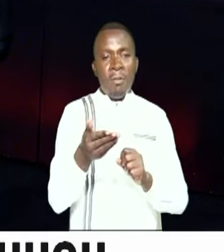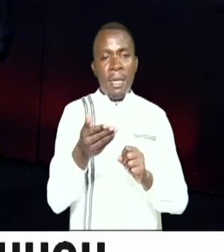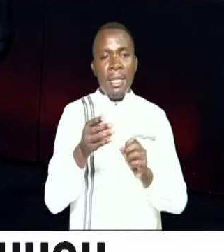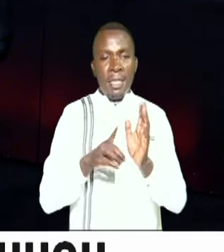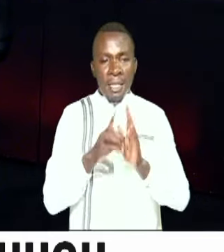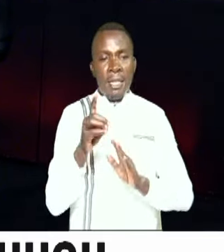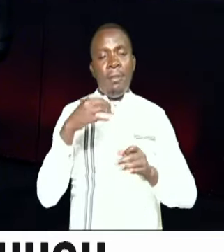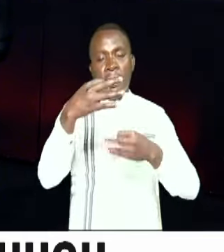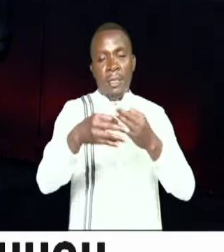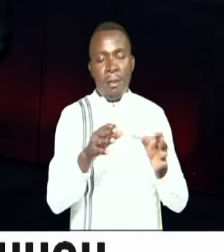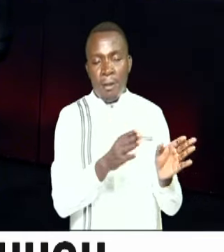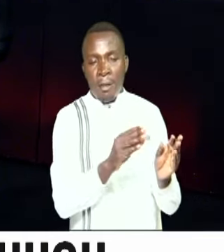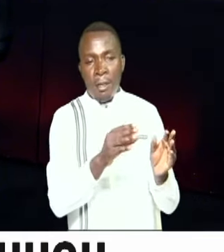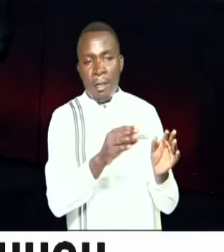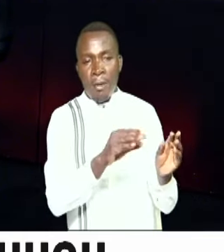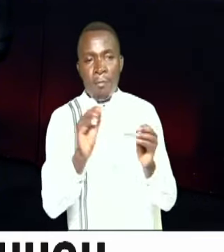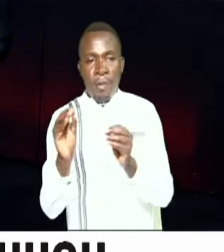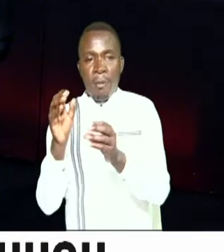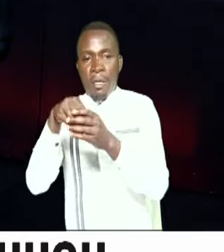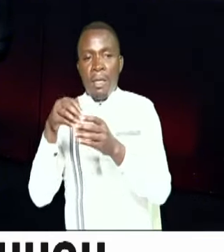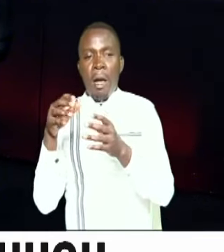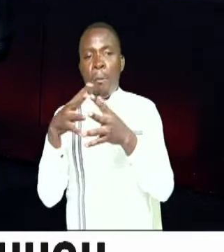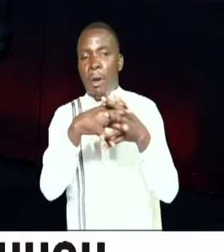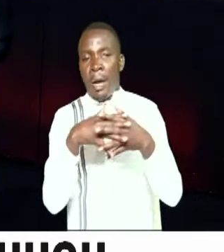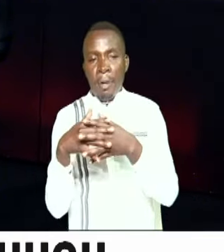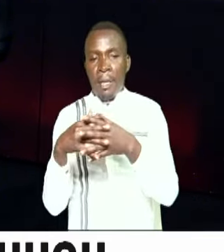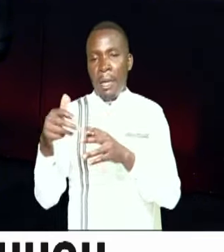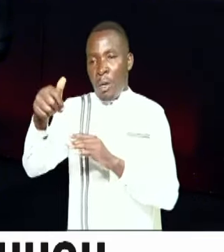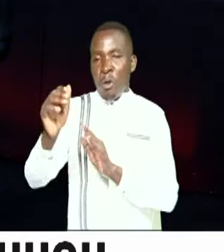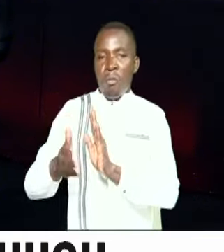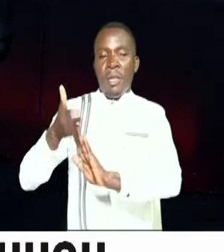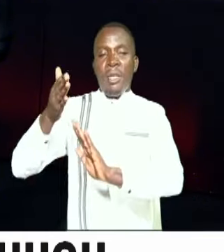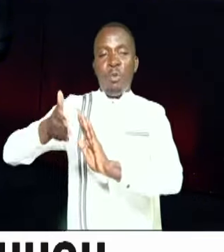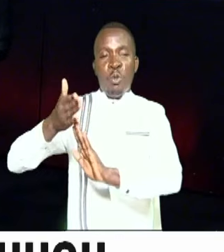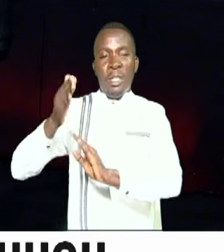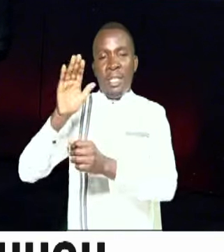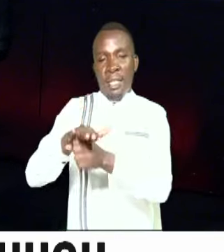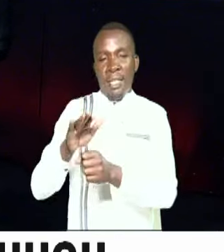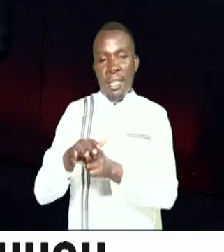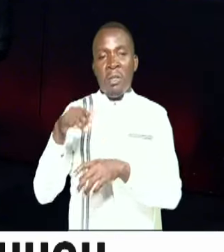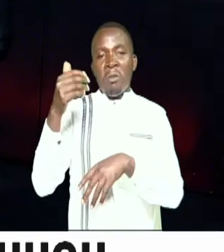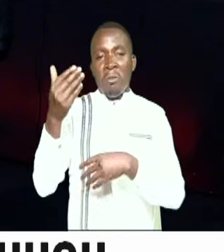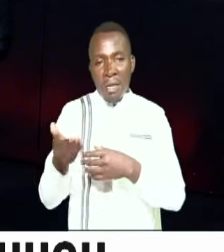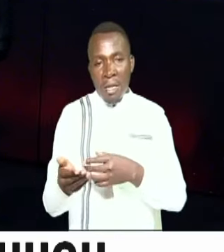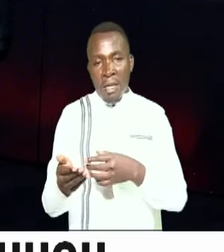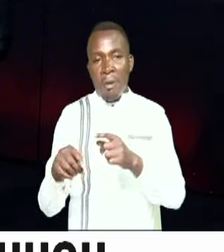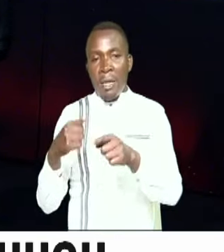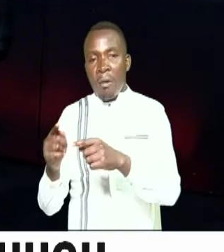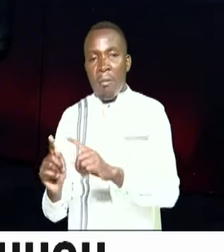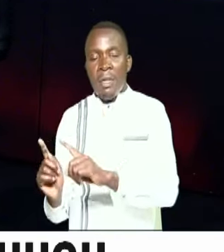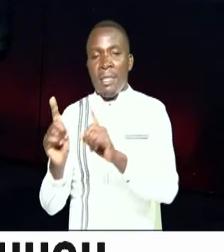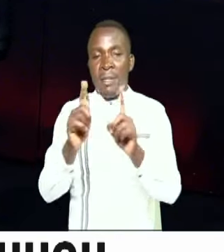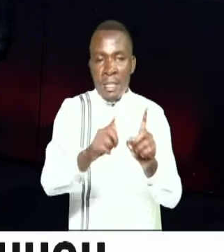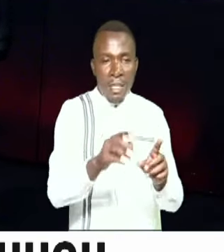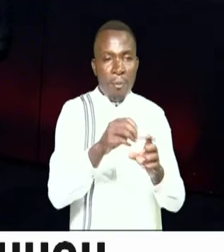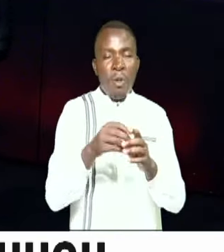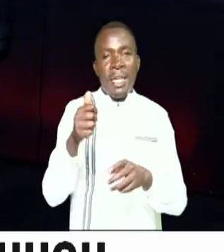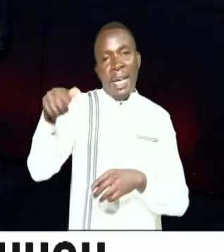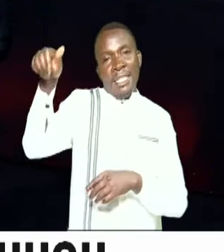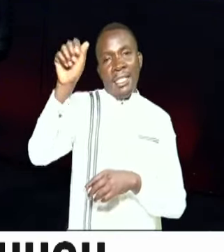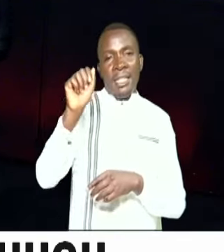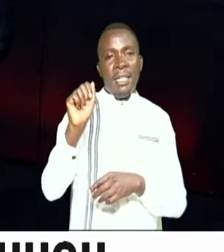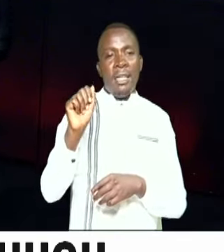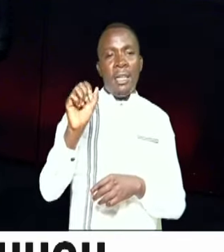Amerika naho bigenda uko birihuta cyane ndetse birashiftinga bijyano ku mugabane wa Aziya ibihugu bya